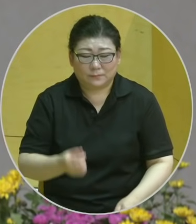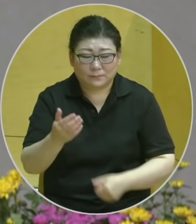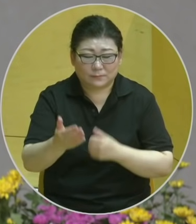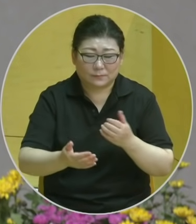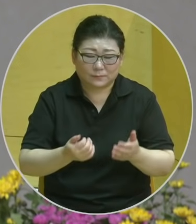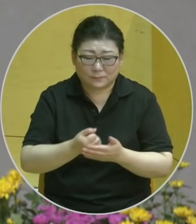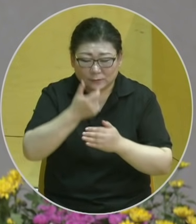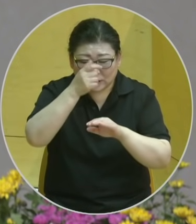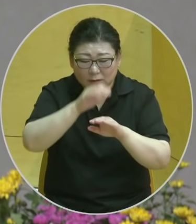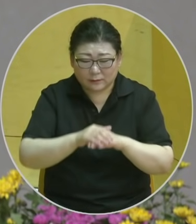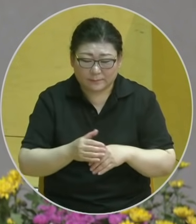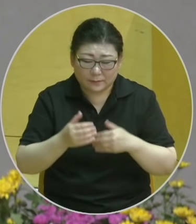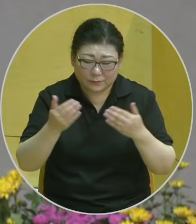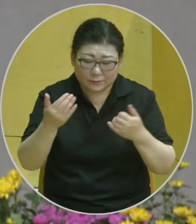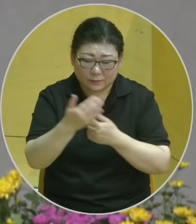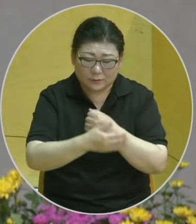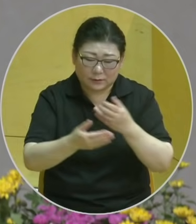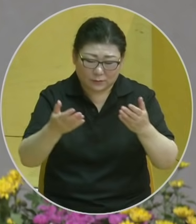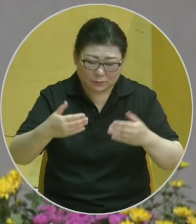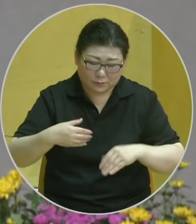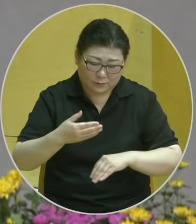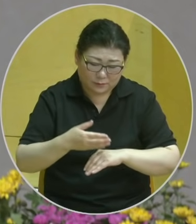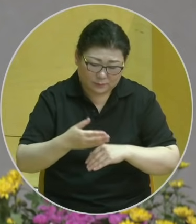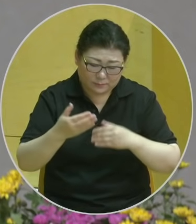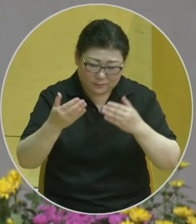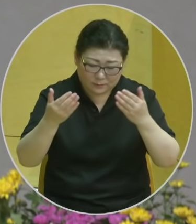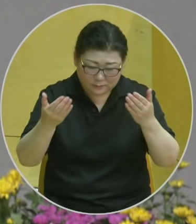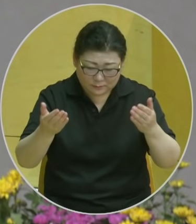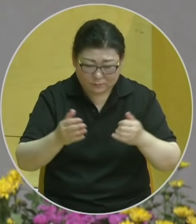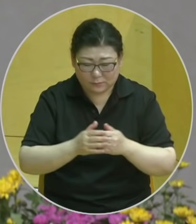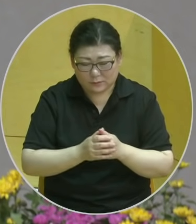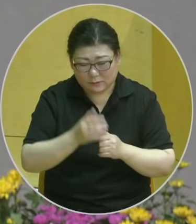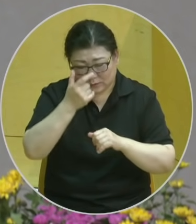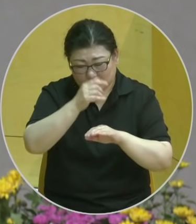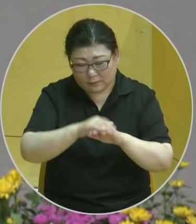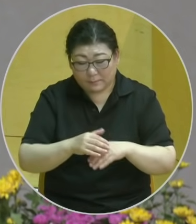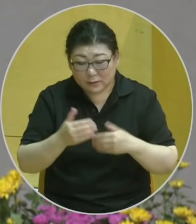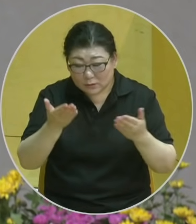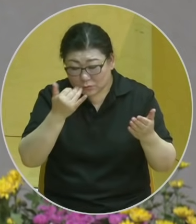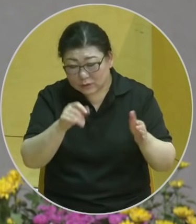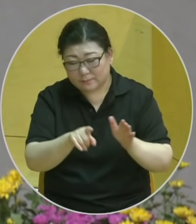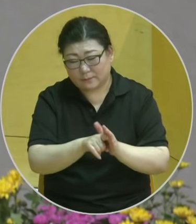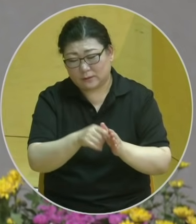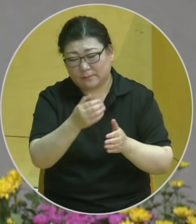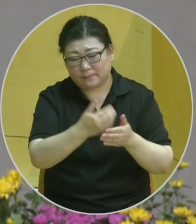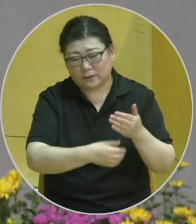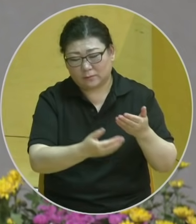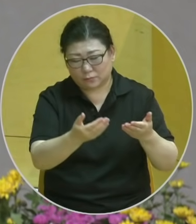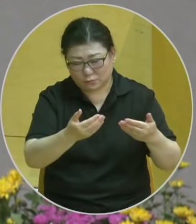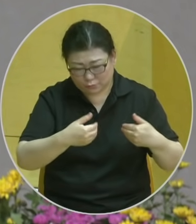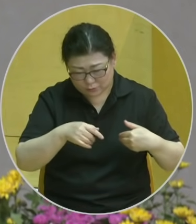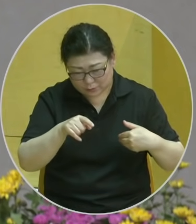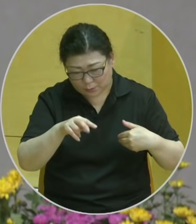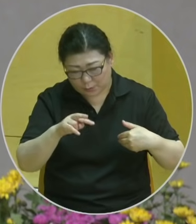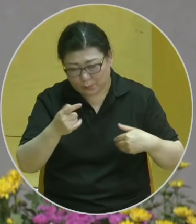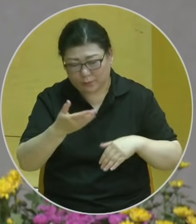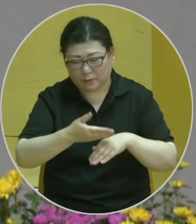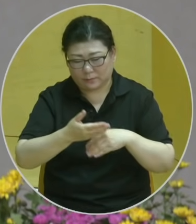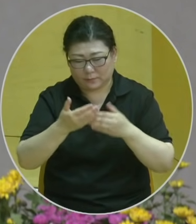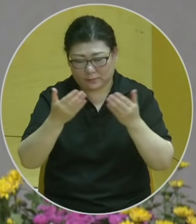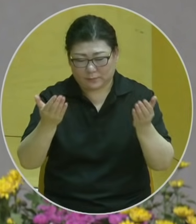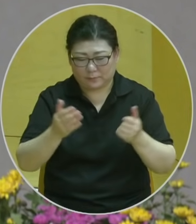하나님, 예배 드릴 수 있는 은혜 주셔서 감사합니다. 예배 드릴 수 있는 믿음 남겨주신 것도 감사를